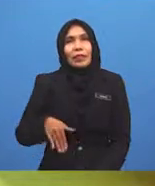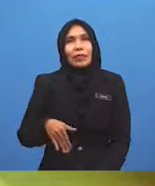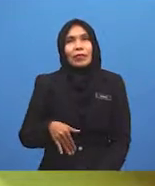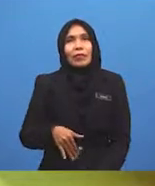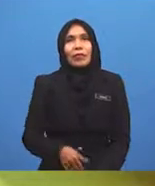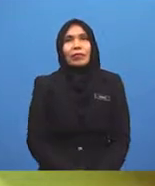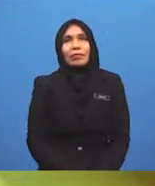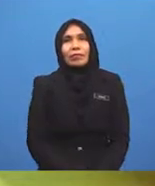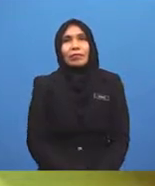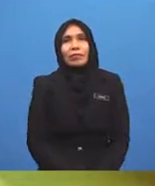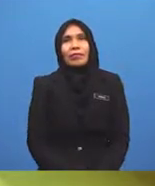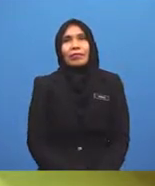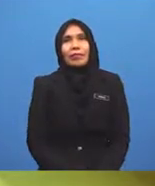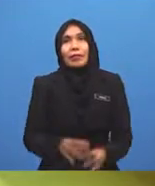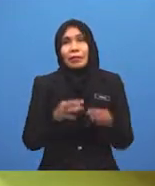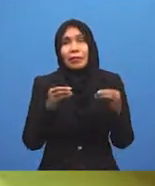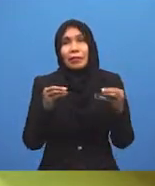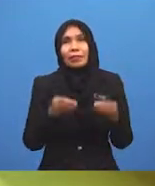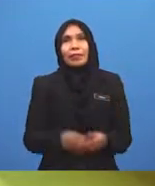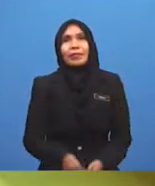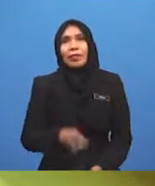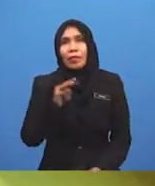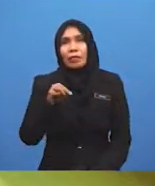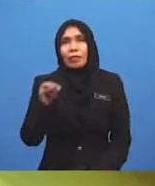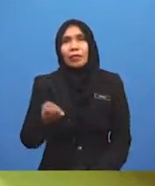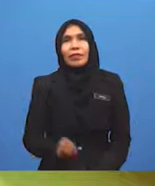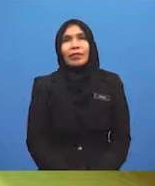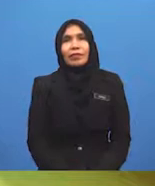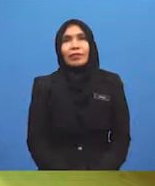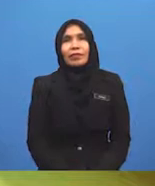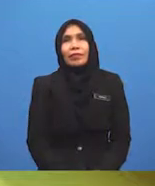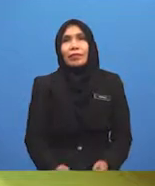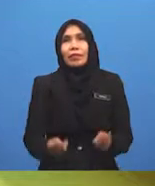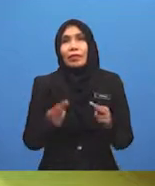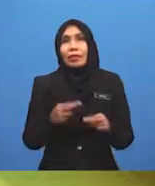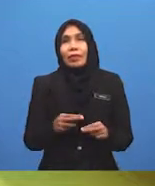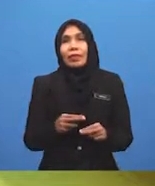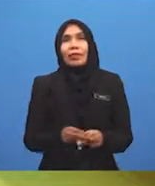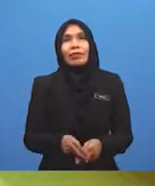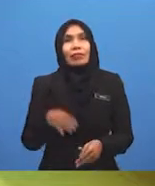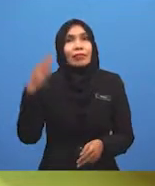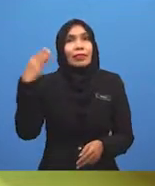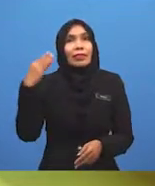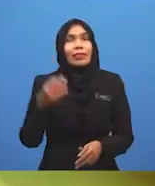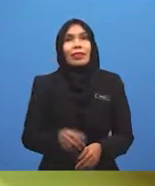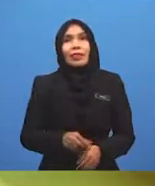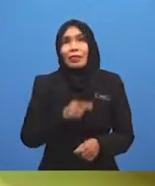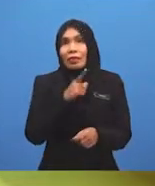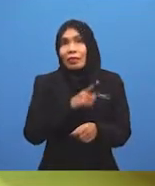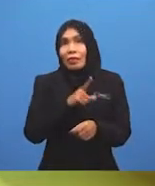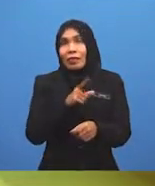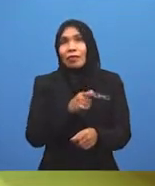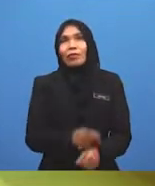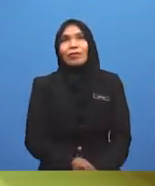Sebelum kita tamat sesi pembelajaran hari ini, murid-murid hendak mendengar lagu? Jom